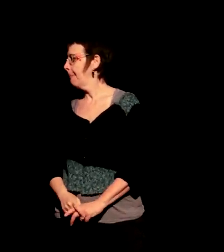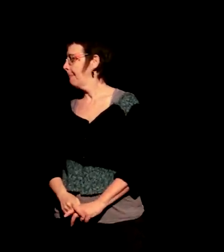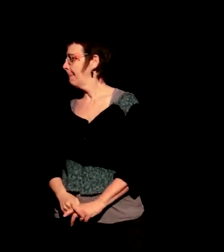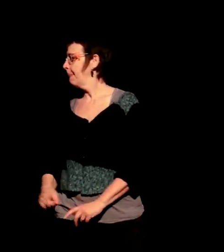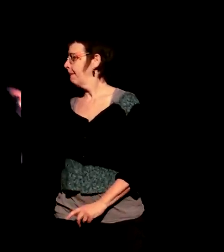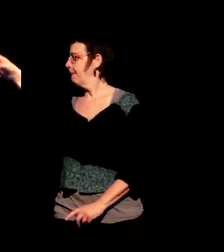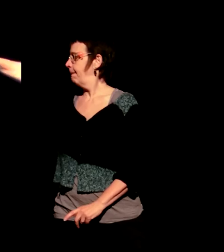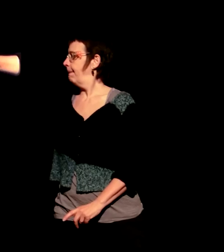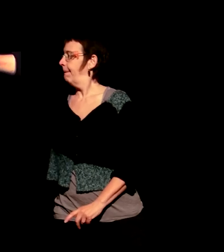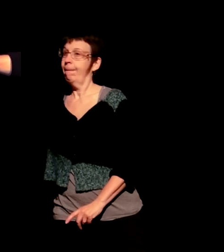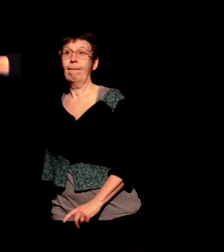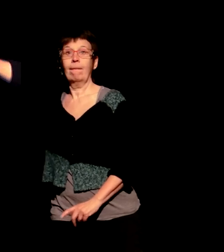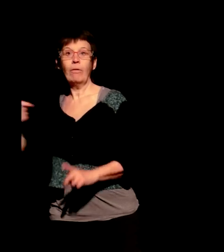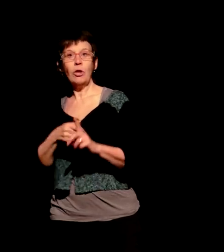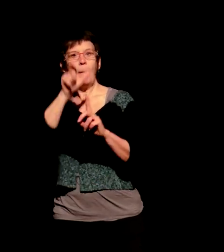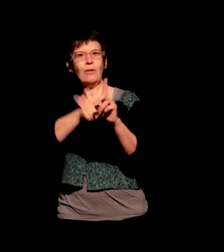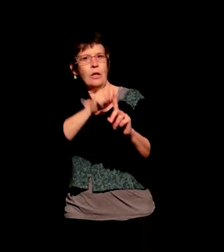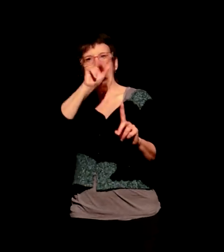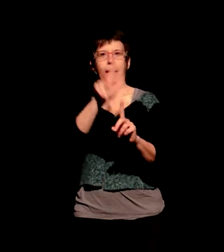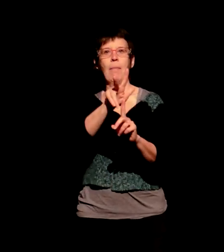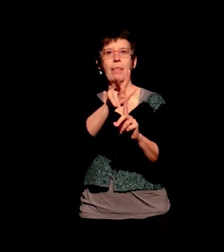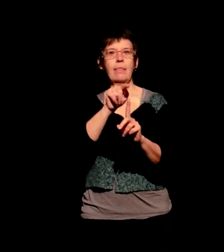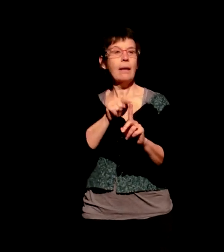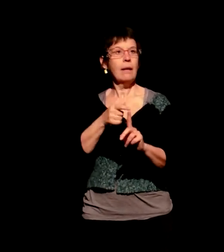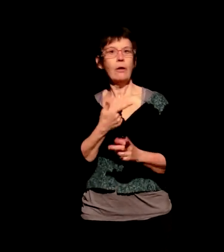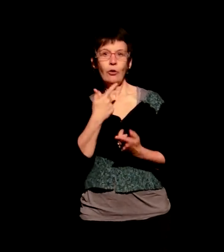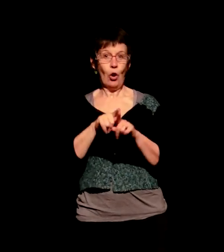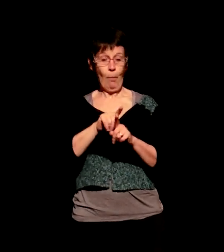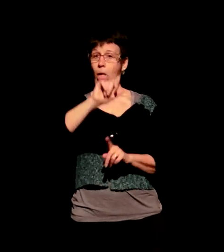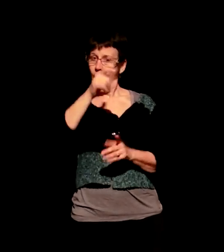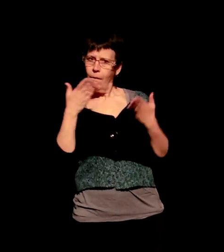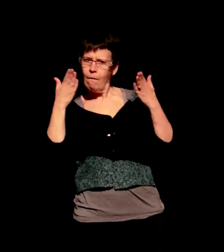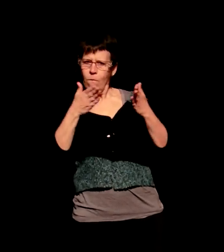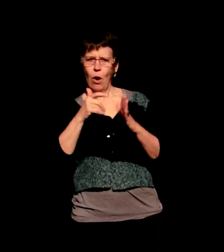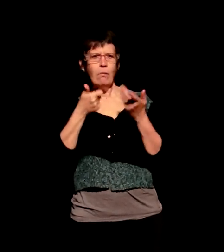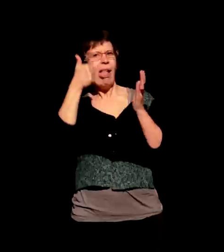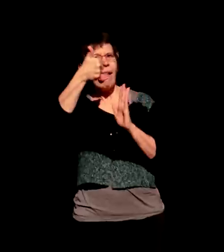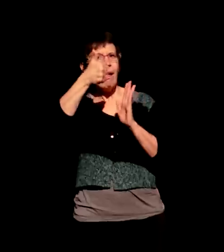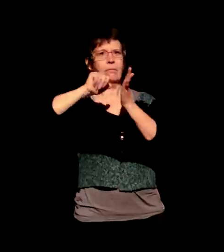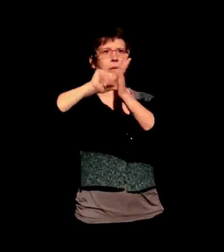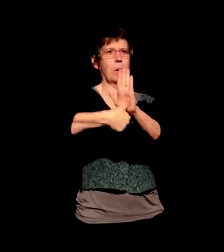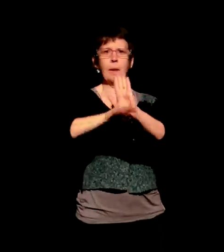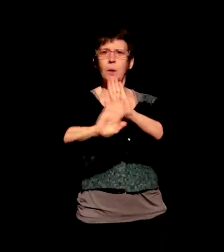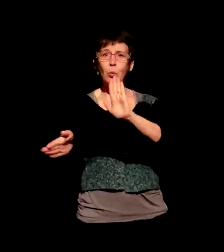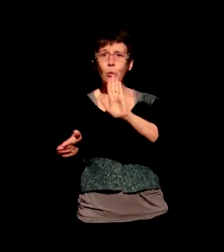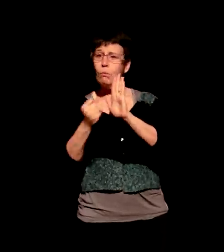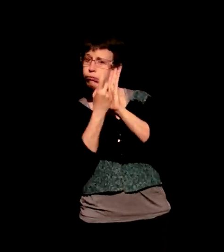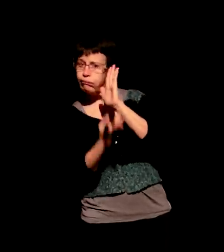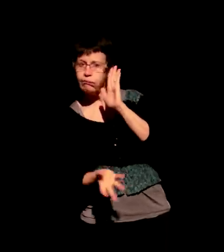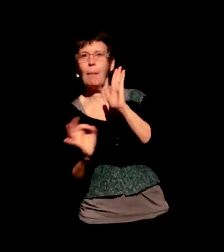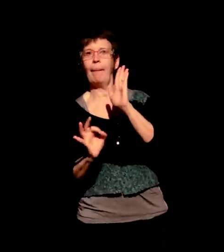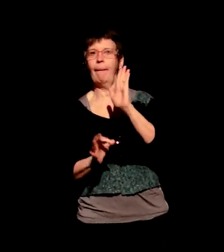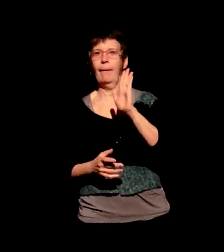Autrement dit, stigmatiser. Réduire une personne à une seule identité. C'est ce que j'ai vécu, moi, le